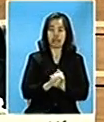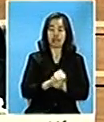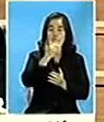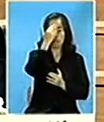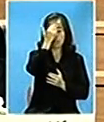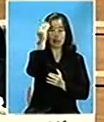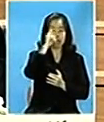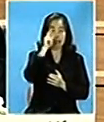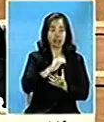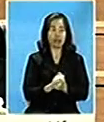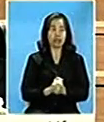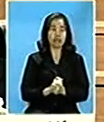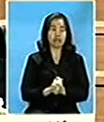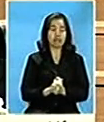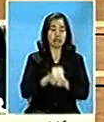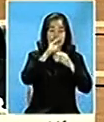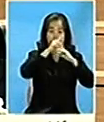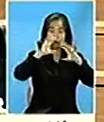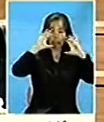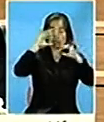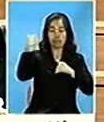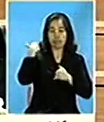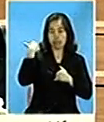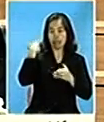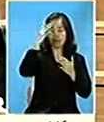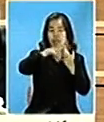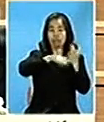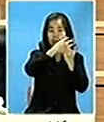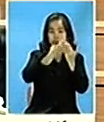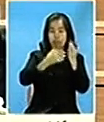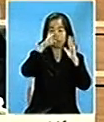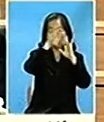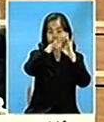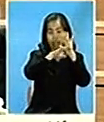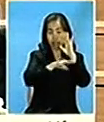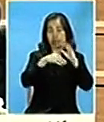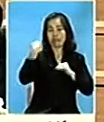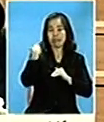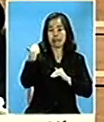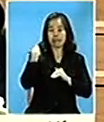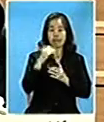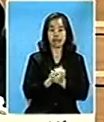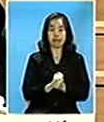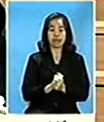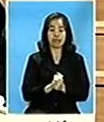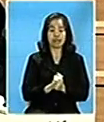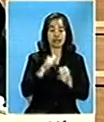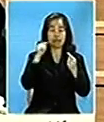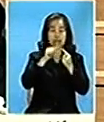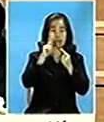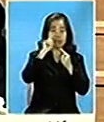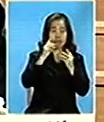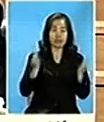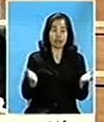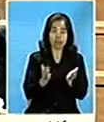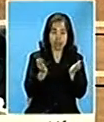างยิ่งรัฐบาลก็ได้มีนโยบายหลายประการในอันที่จะส่งเสริมให้มี